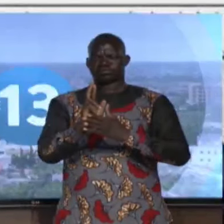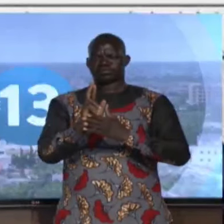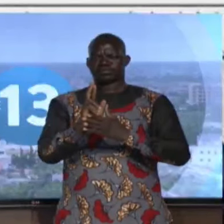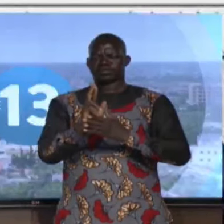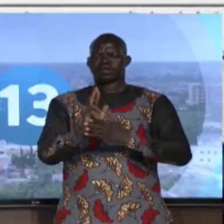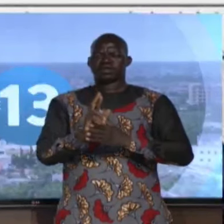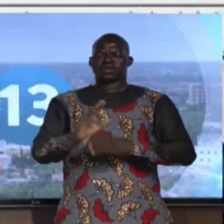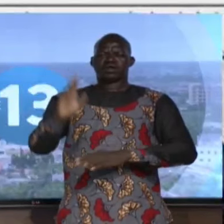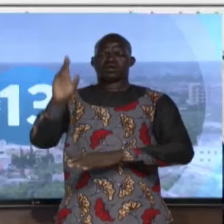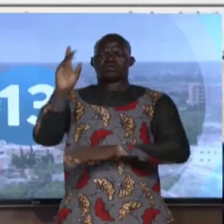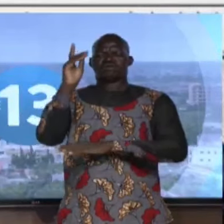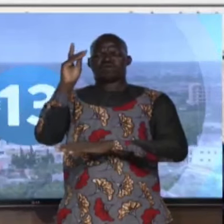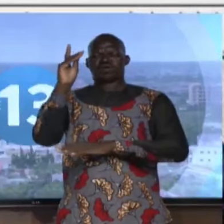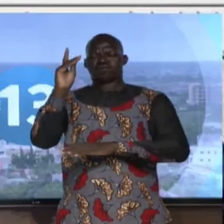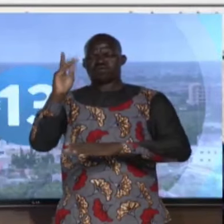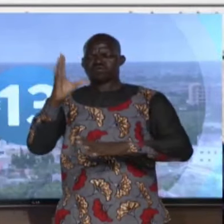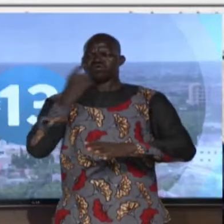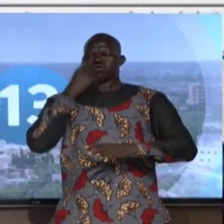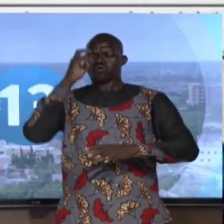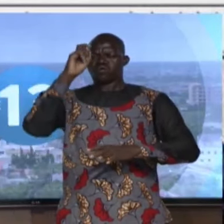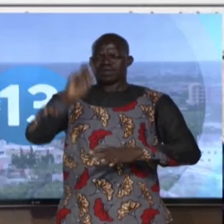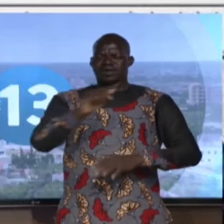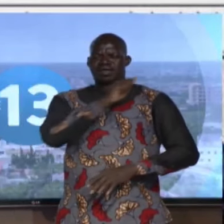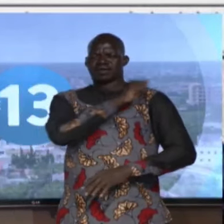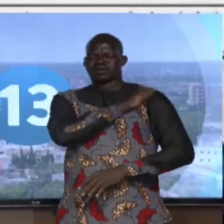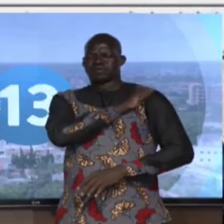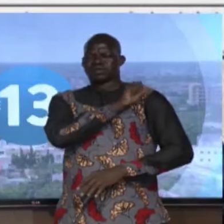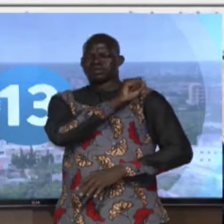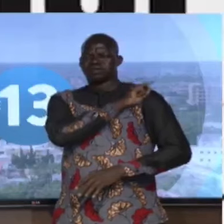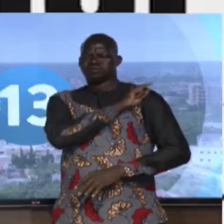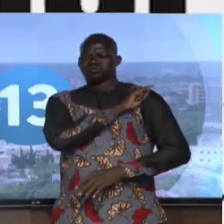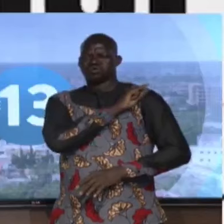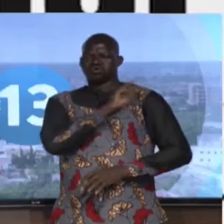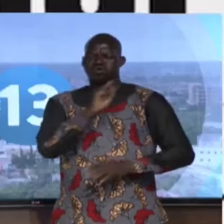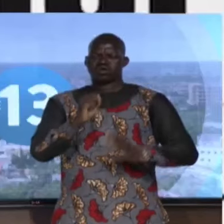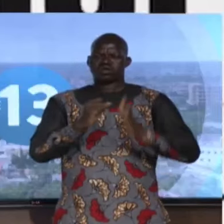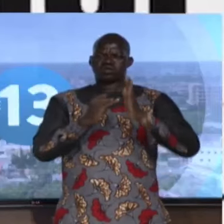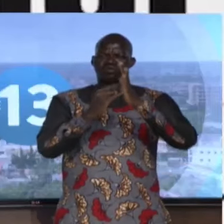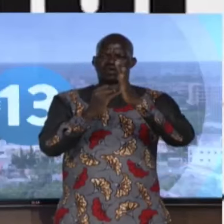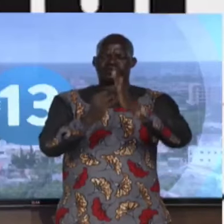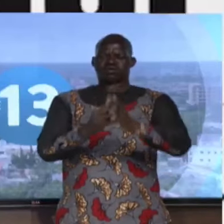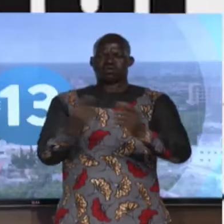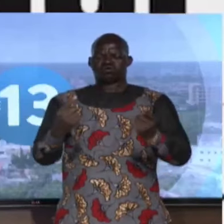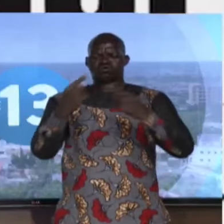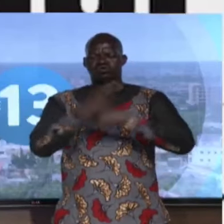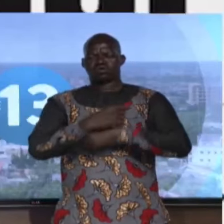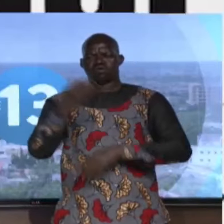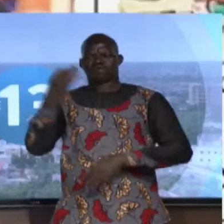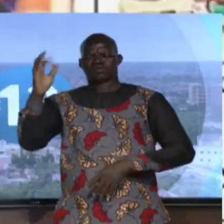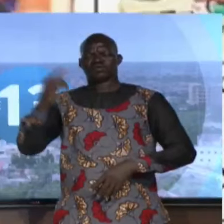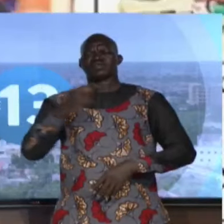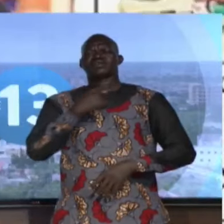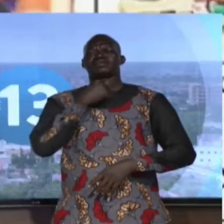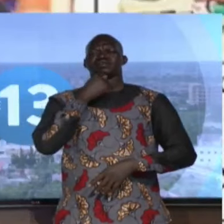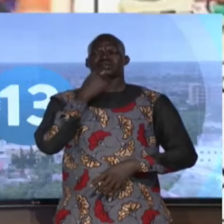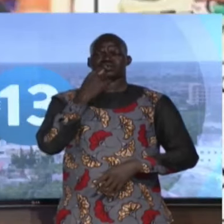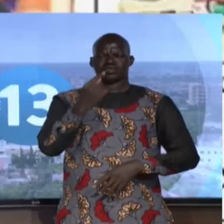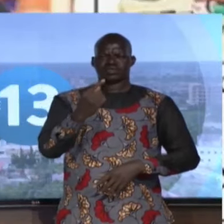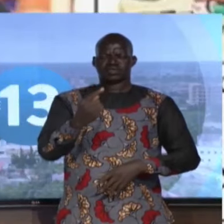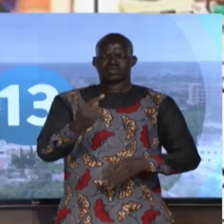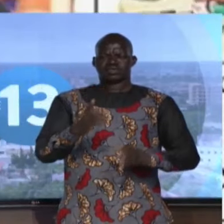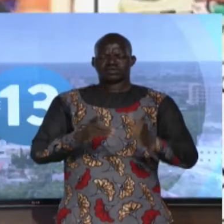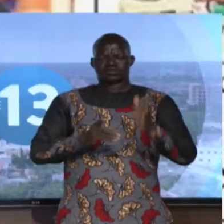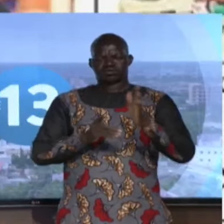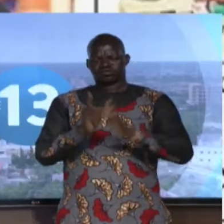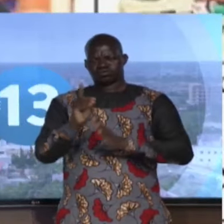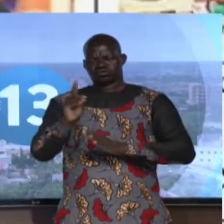flambeau de commandement à Adama boudo l'image est à la Une de aujourd'hui au fau qui titre direction générale des